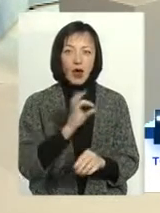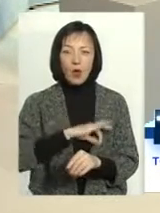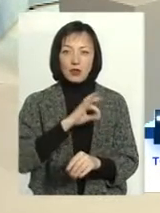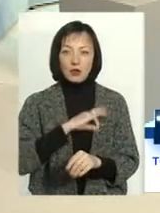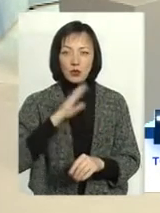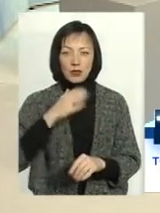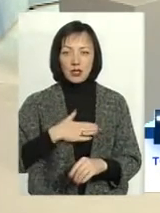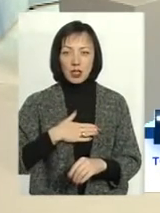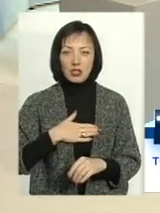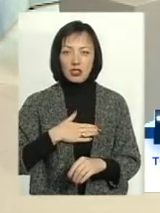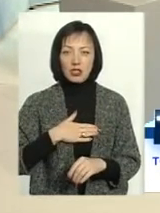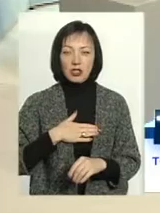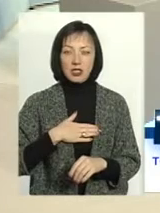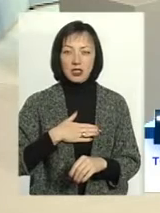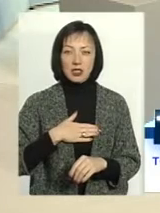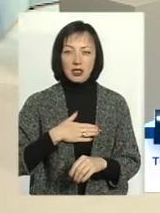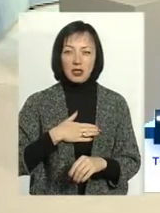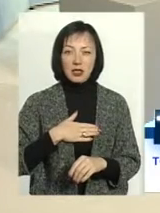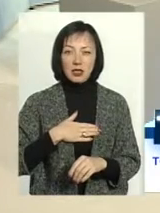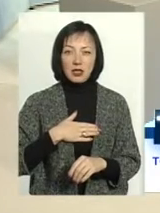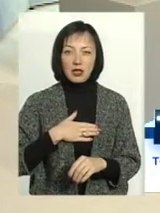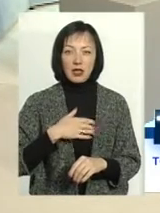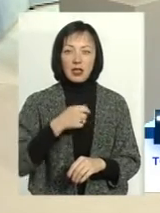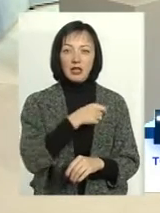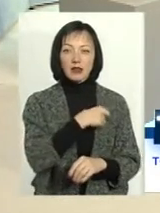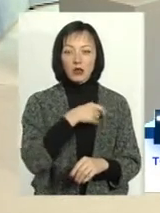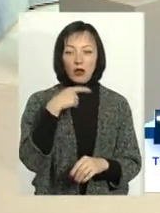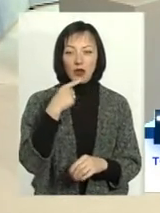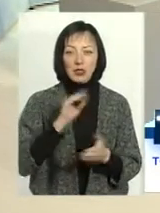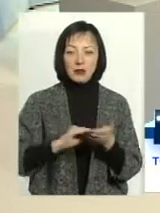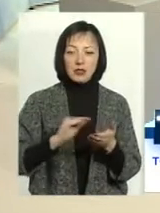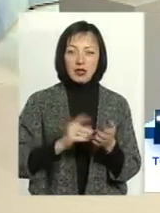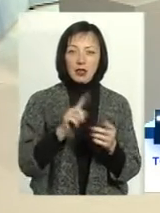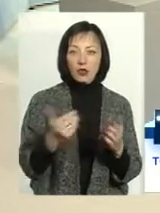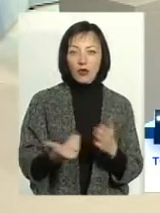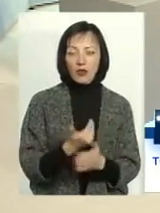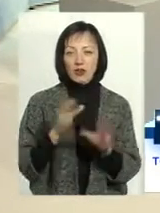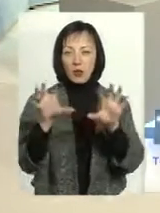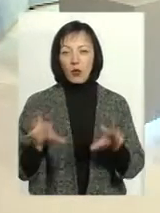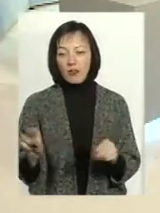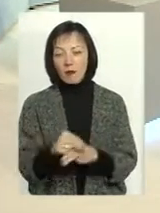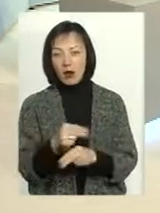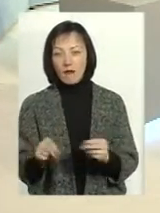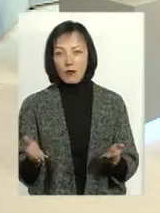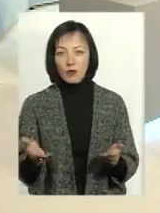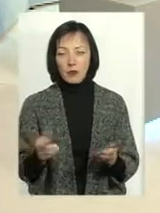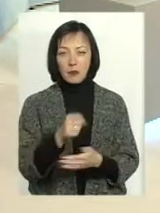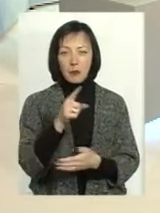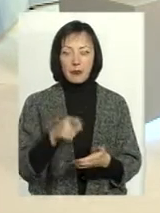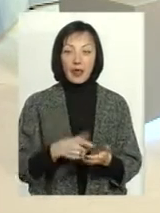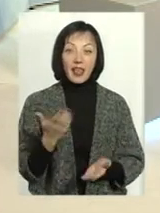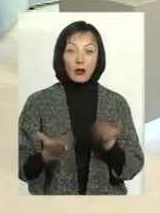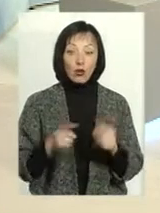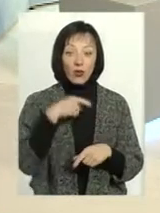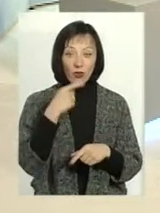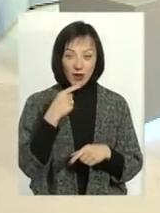послуговуються наші законотворці, коли говорять про написання тих чи інших нових законів, правок? Така стратегія, якщо її говорити